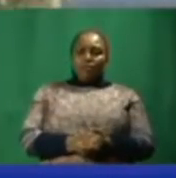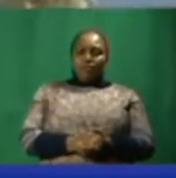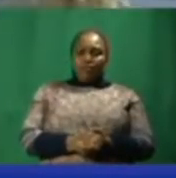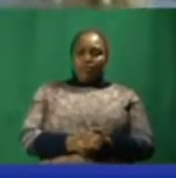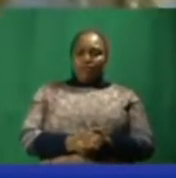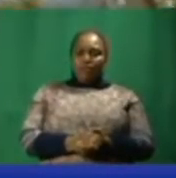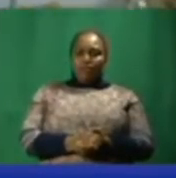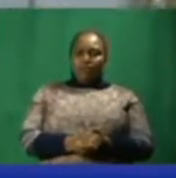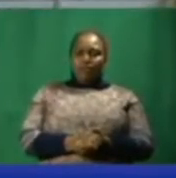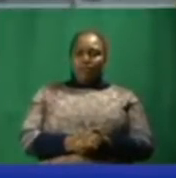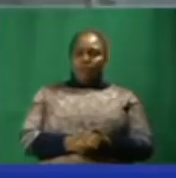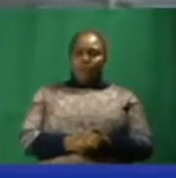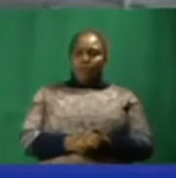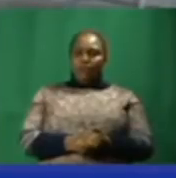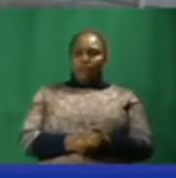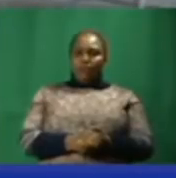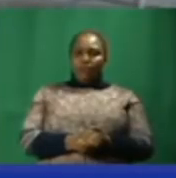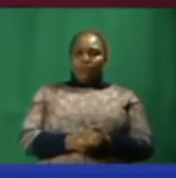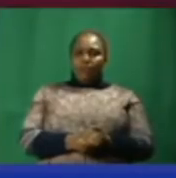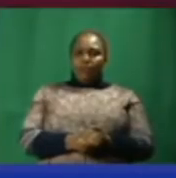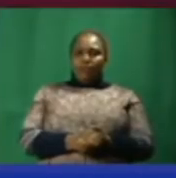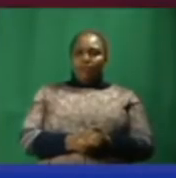Dlangamandla nginasimuva Shongwe, sisenhlangano.